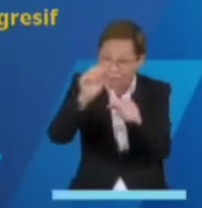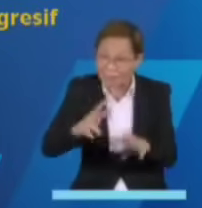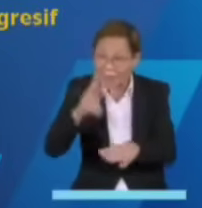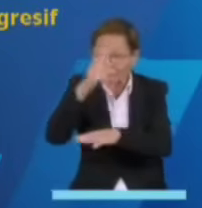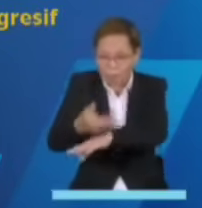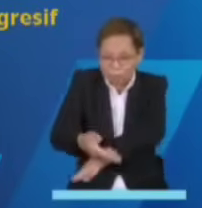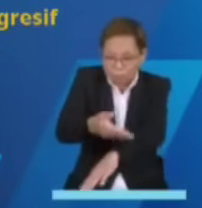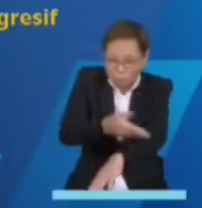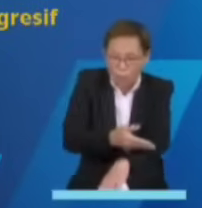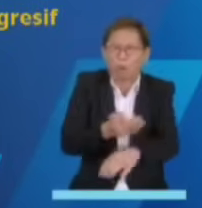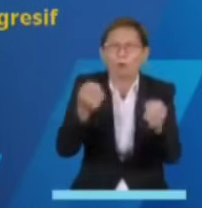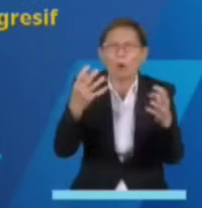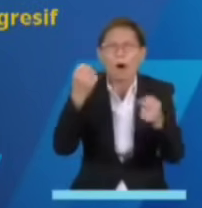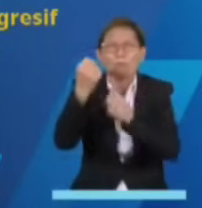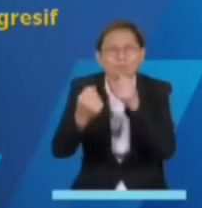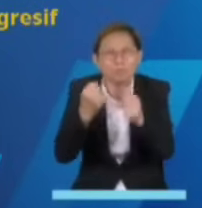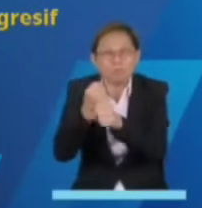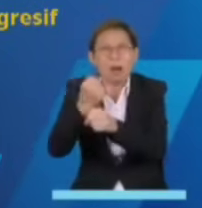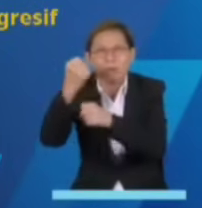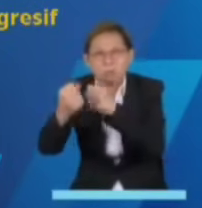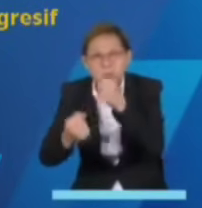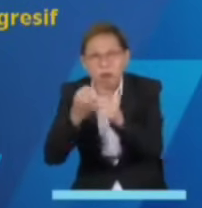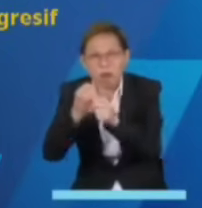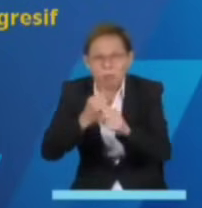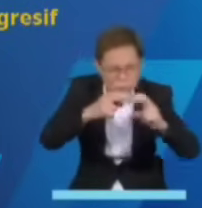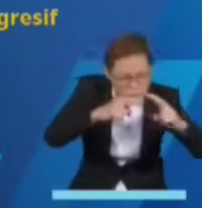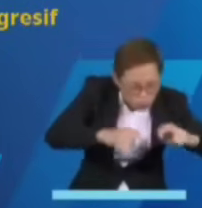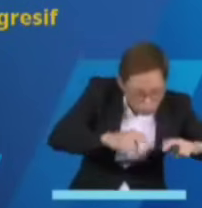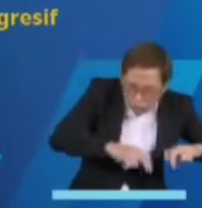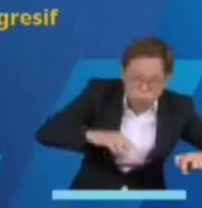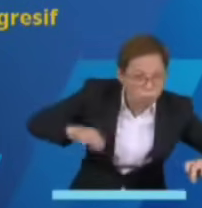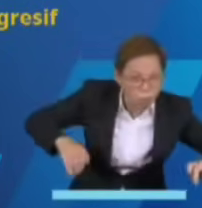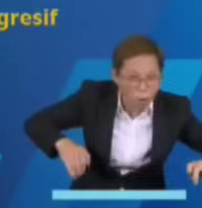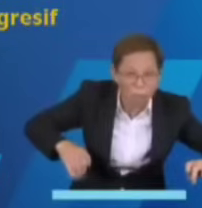setelah belasan tahun tidak disemak, tetapi